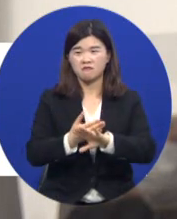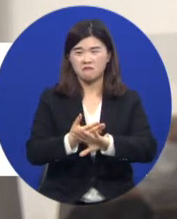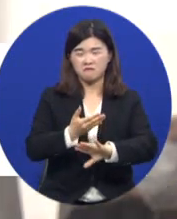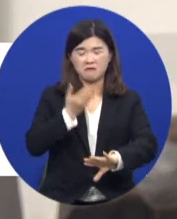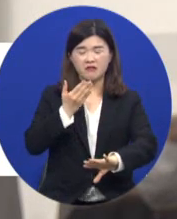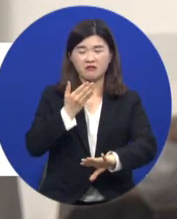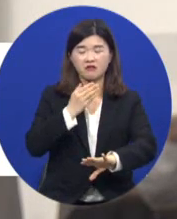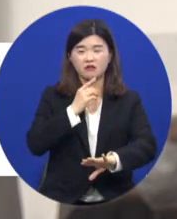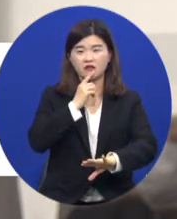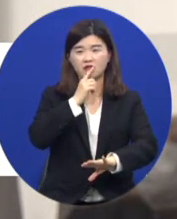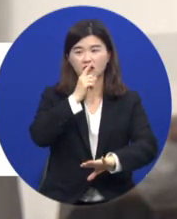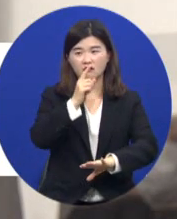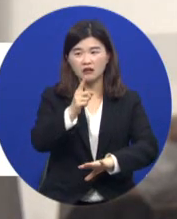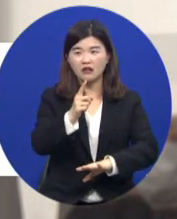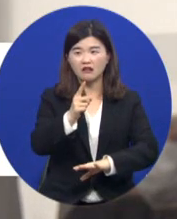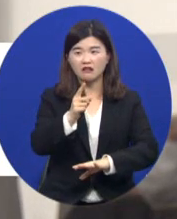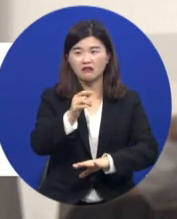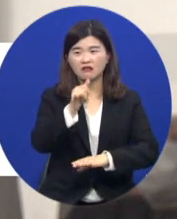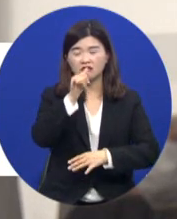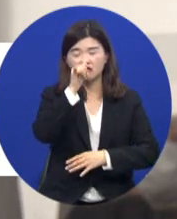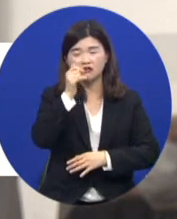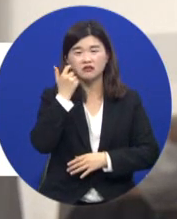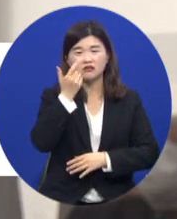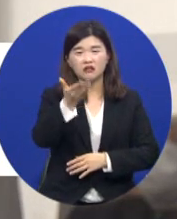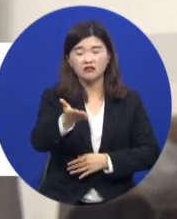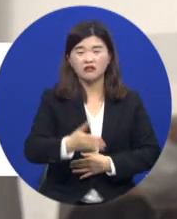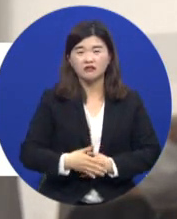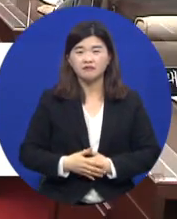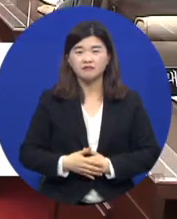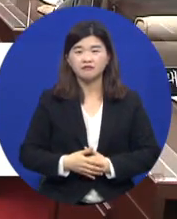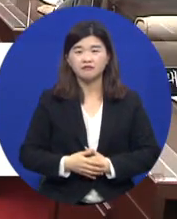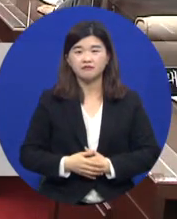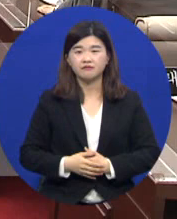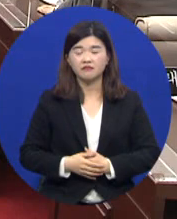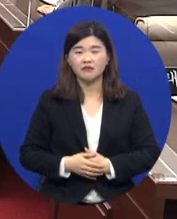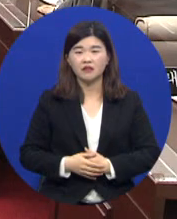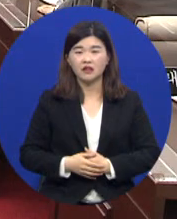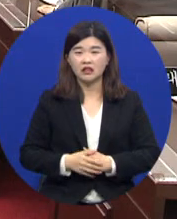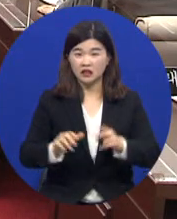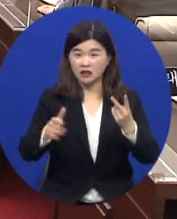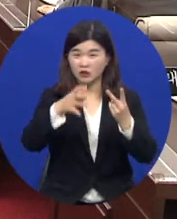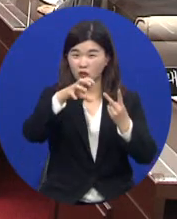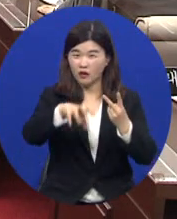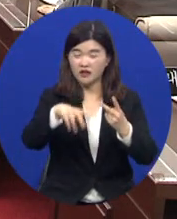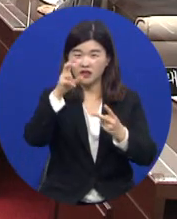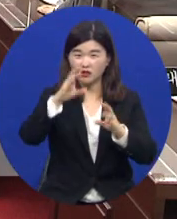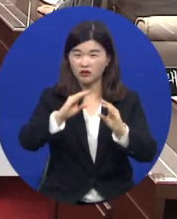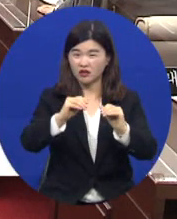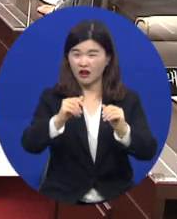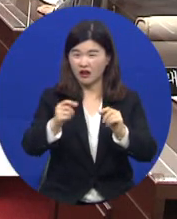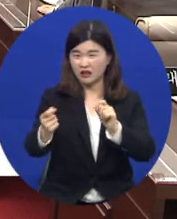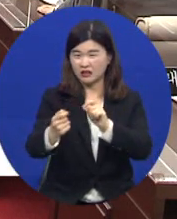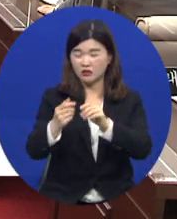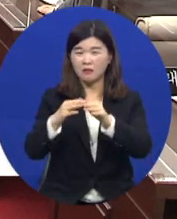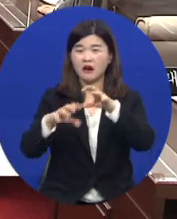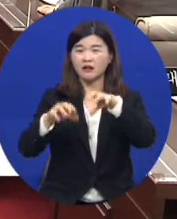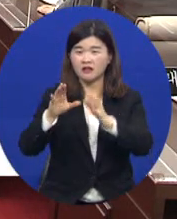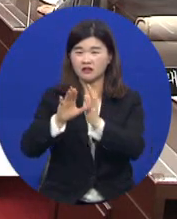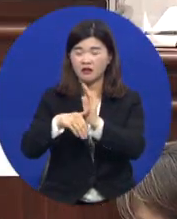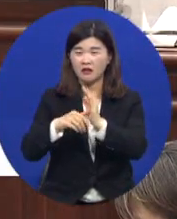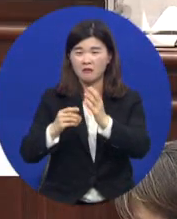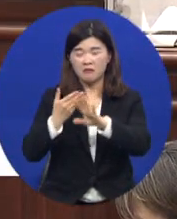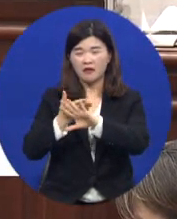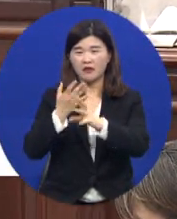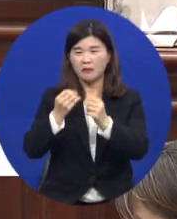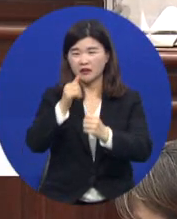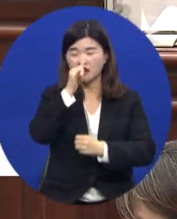그 피해 마을 같은 경우는 반대가 높다는 것 정도는 보고가 되셨습니까? 제2공항 예정지 근처 마을에서는 반대가